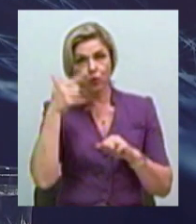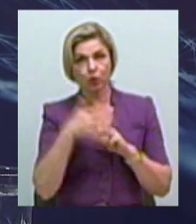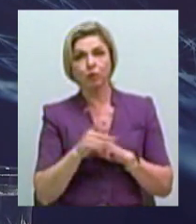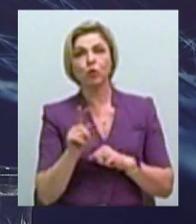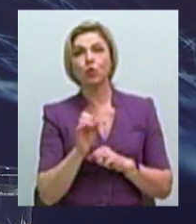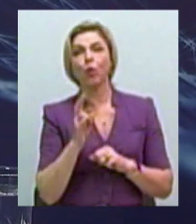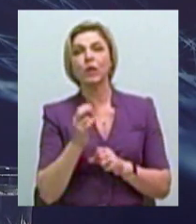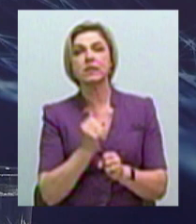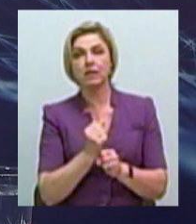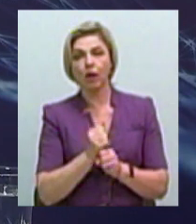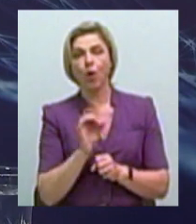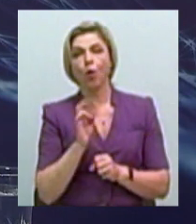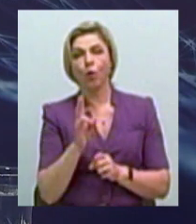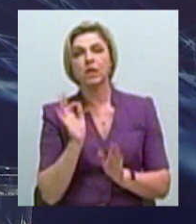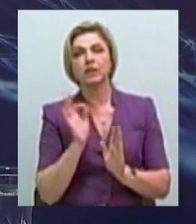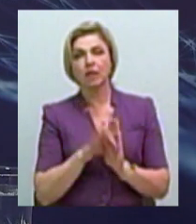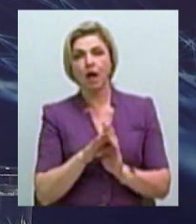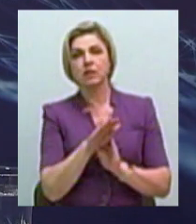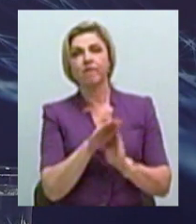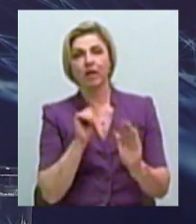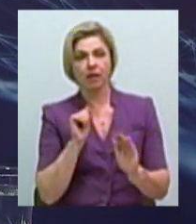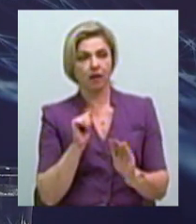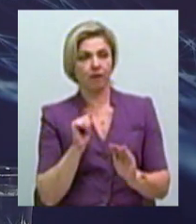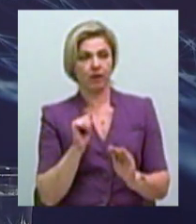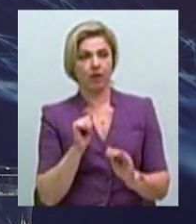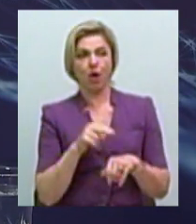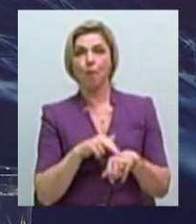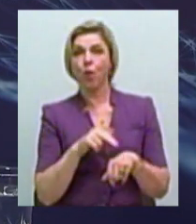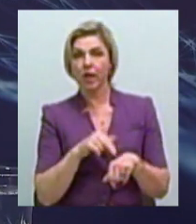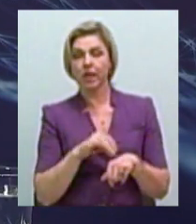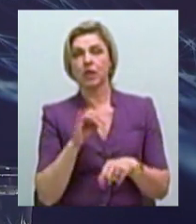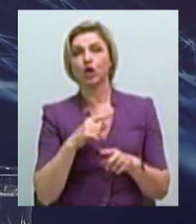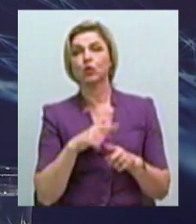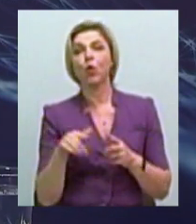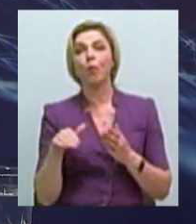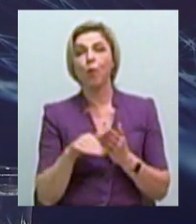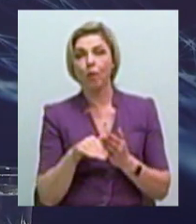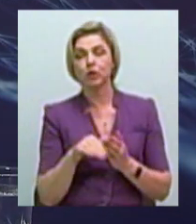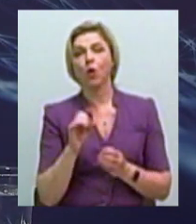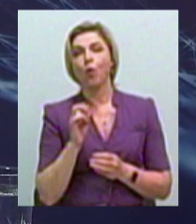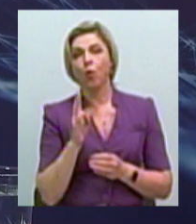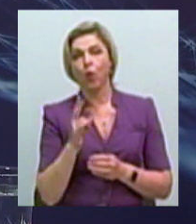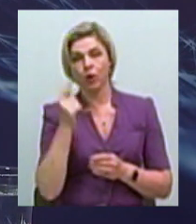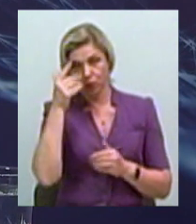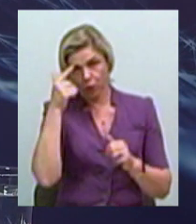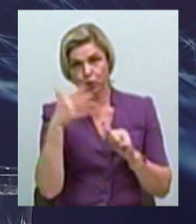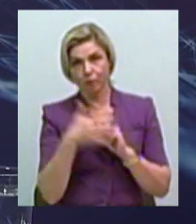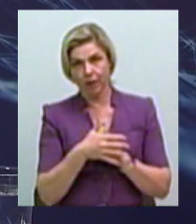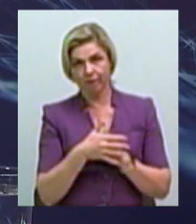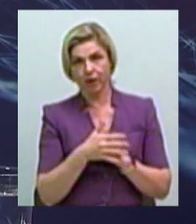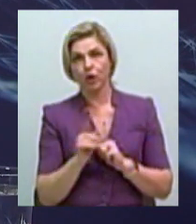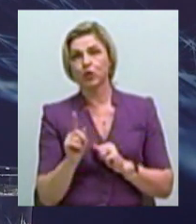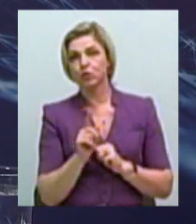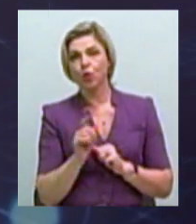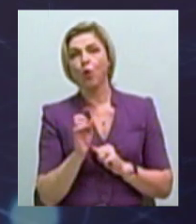він скоїв, він одразу викликав і поліцію, і швидку. Тобто він зрозумів,